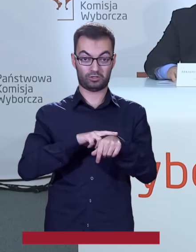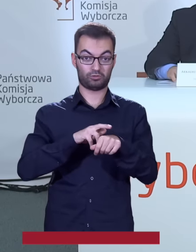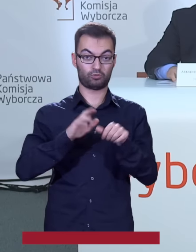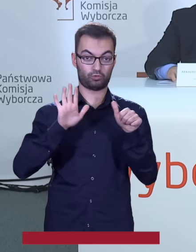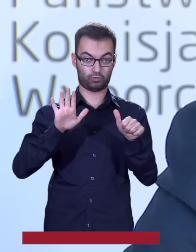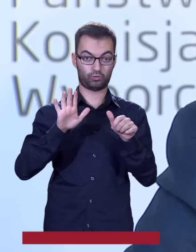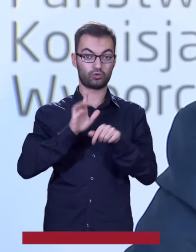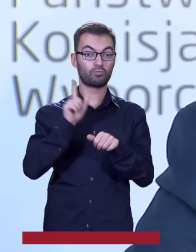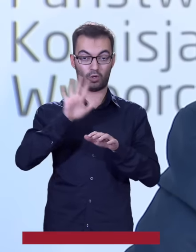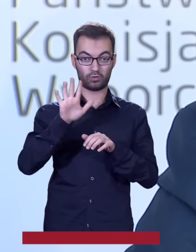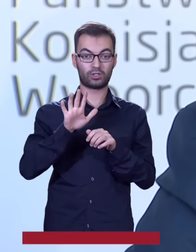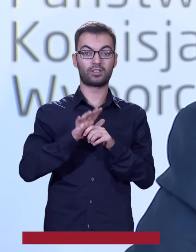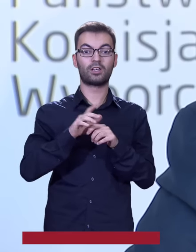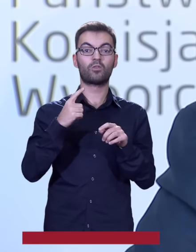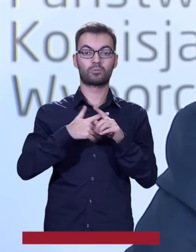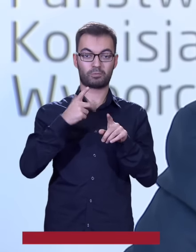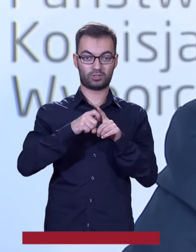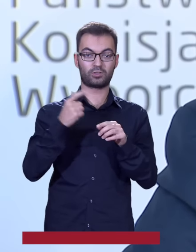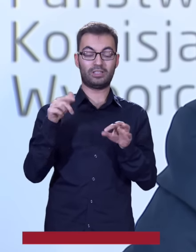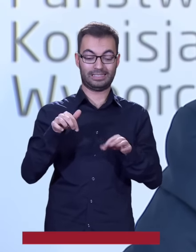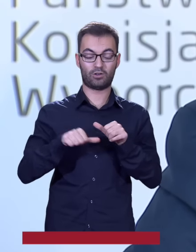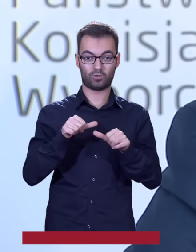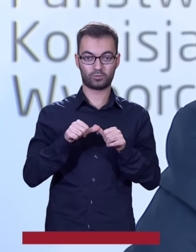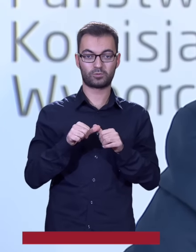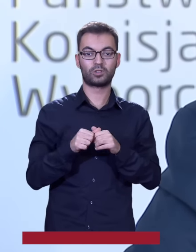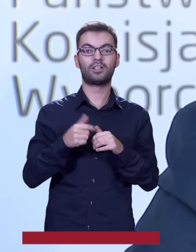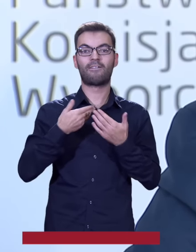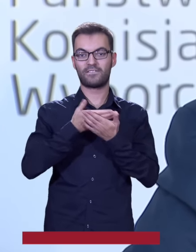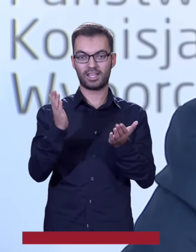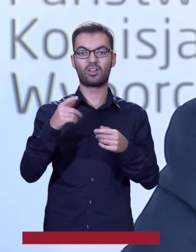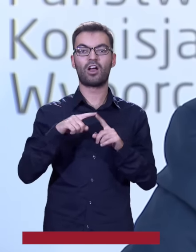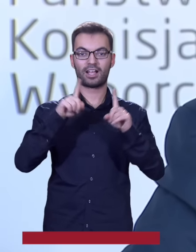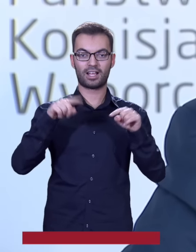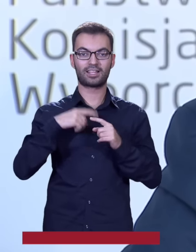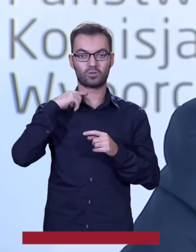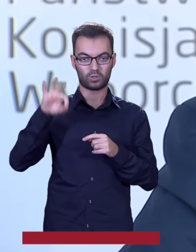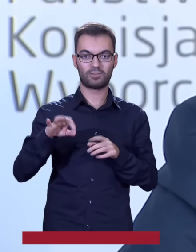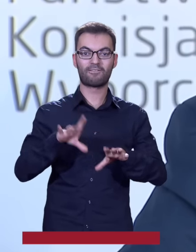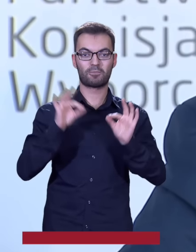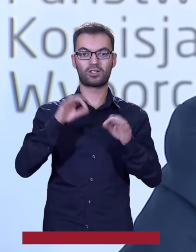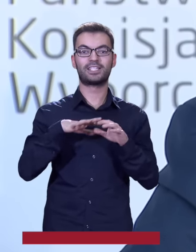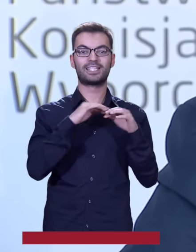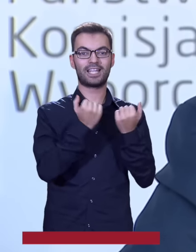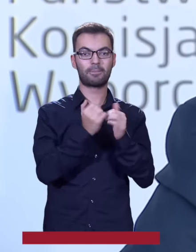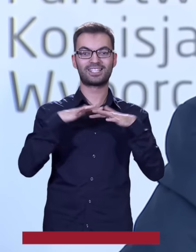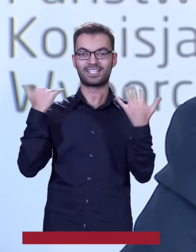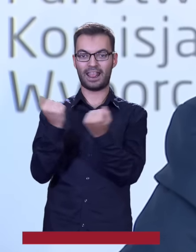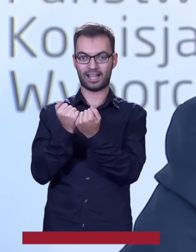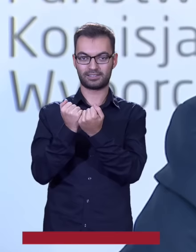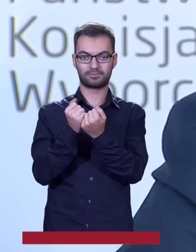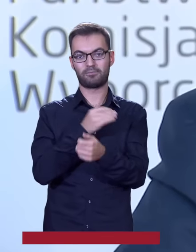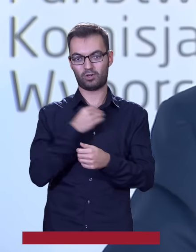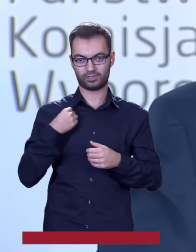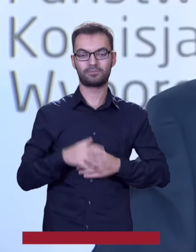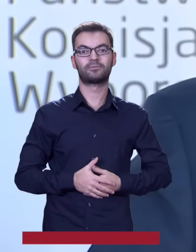dniu 25 października bieżącego roku wydano karty do głosowania w wyborach do Sejmu i Senatu Rzeczypospolitej